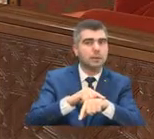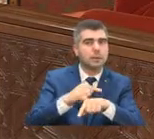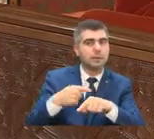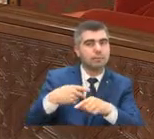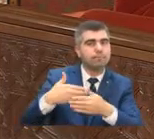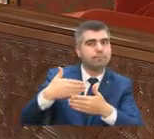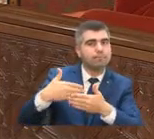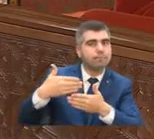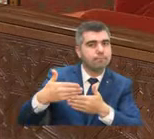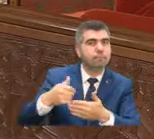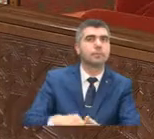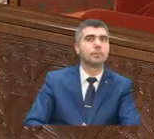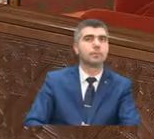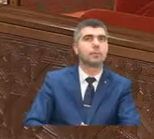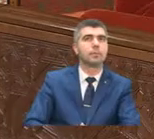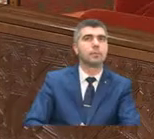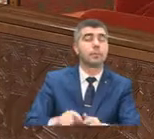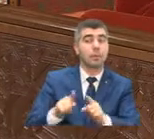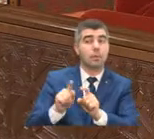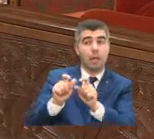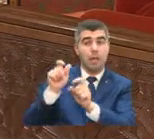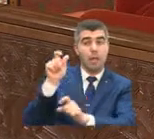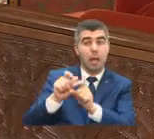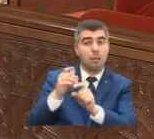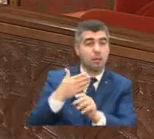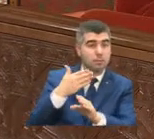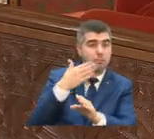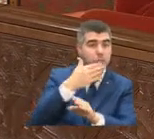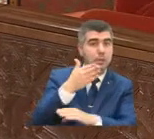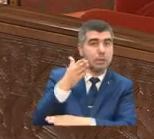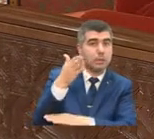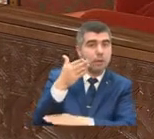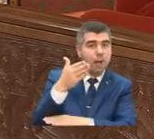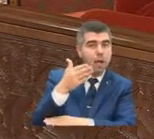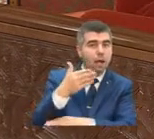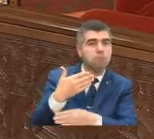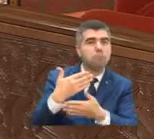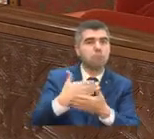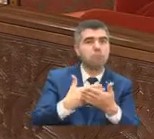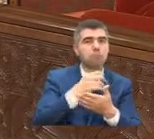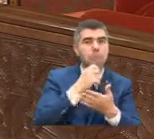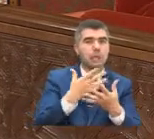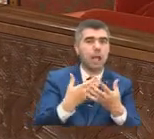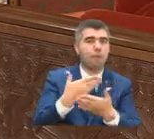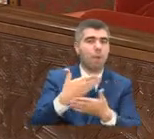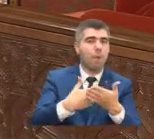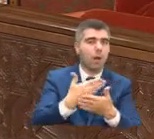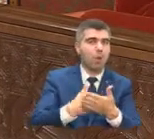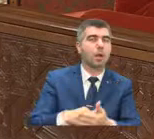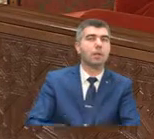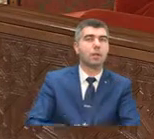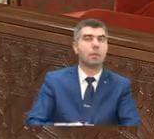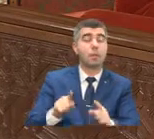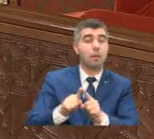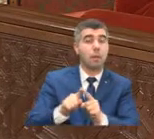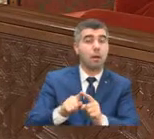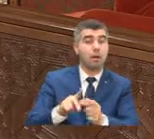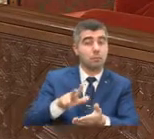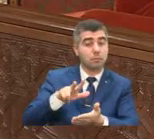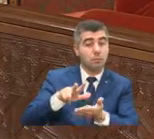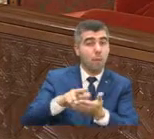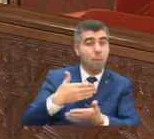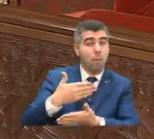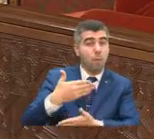الخدمات، يعني المواطن يمكن يلجا للقنصلية للحصول على مجموعه من الخدمات، انما العمليه ديال التوثيق والعقود